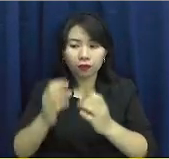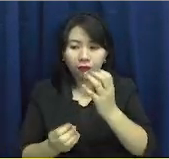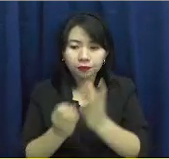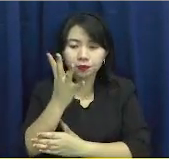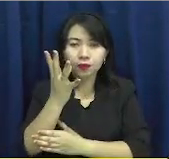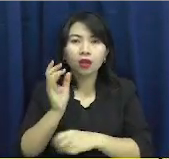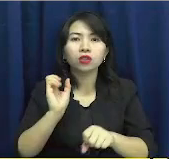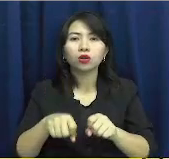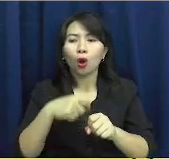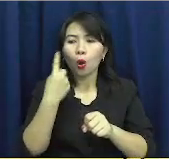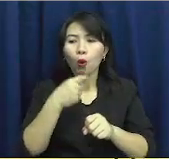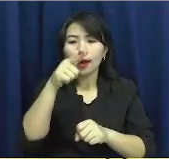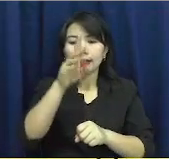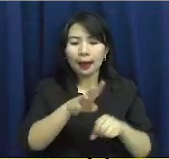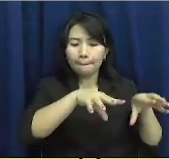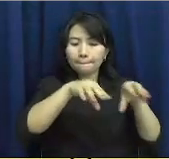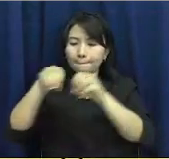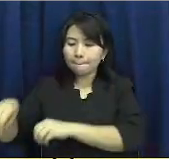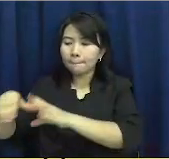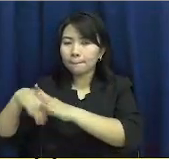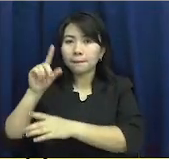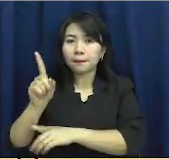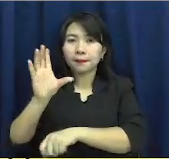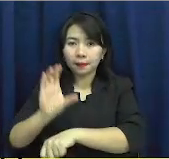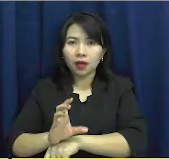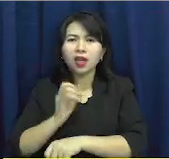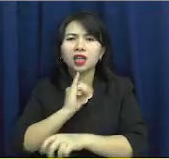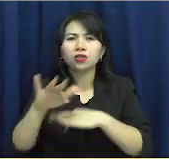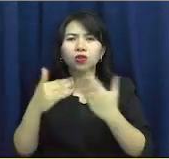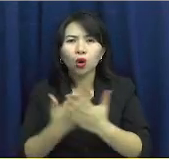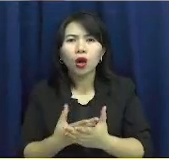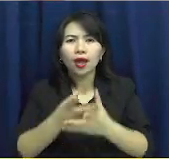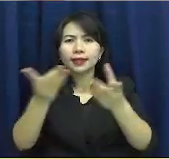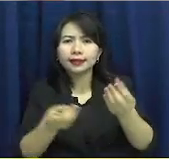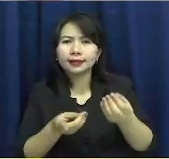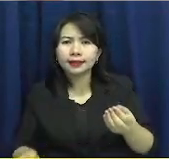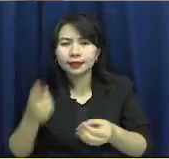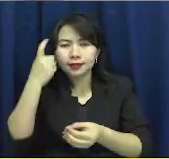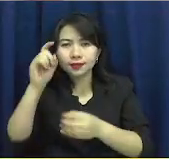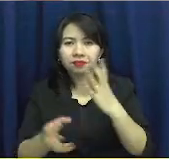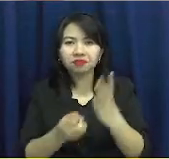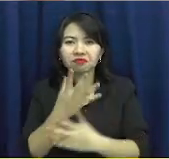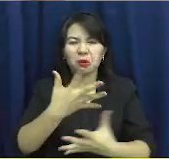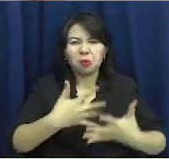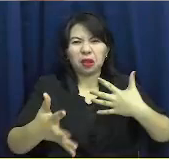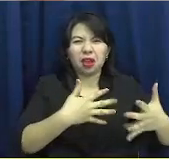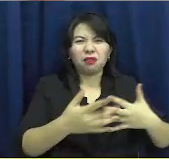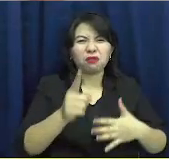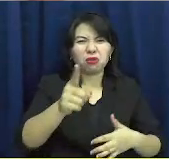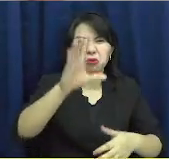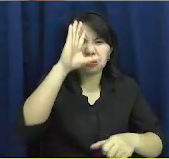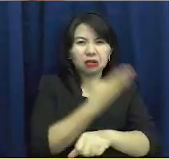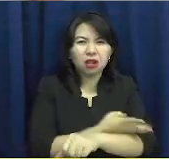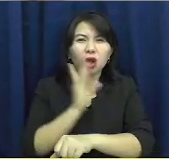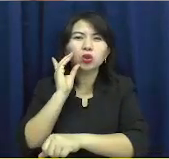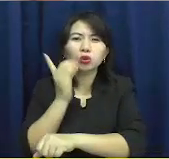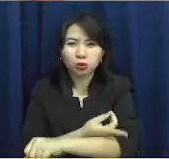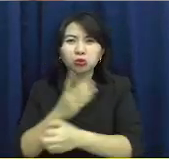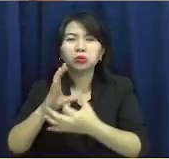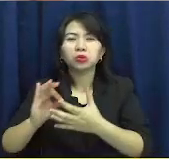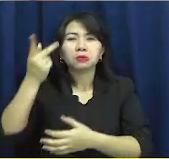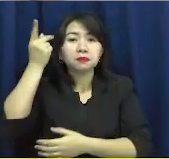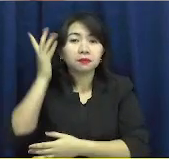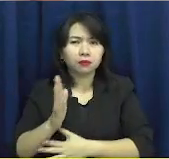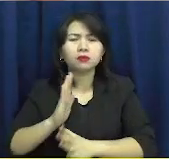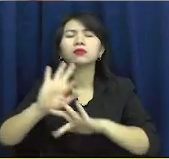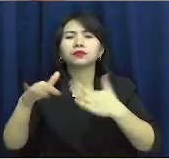yung mga taong inilagay dyan ng Diyos, design na lumago yan. Whether he is the son of a pastor, daughter of a pastor, lahat yan.